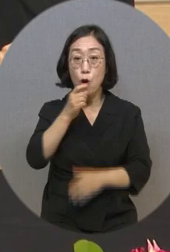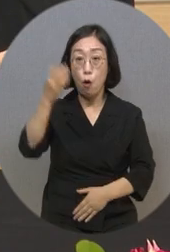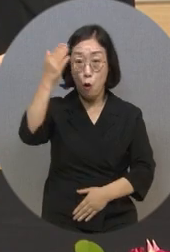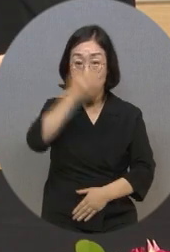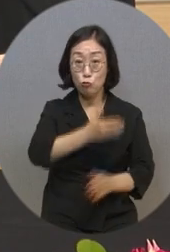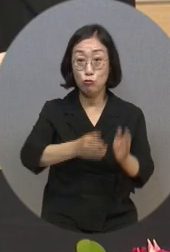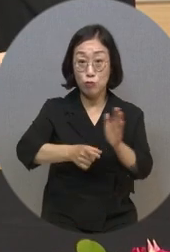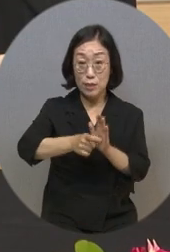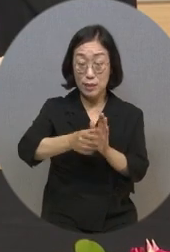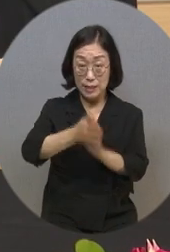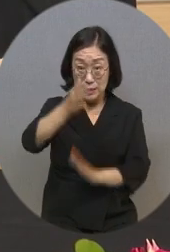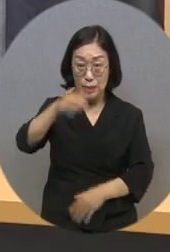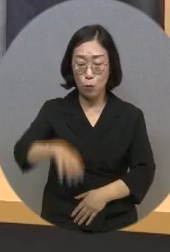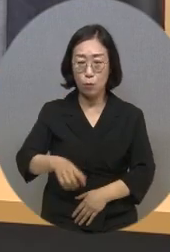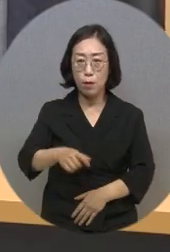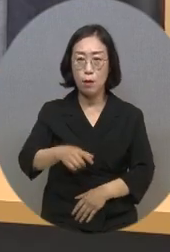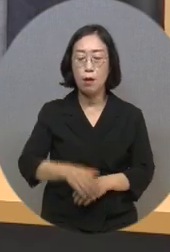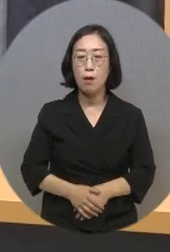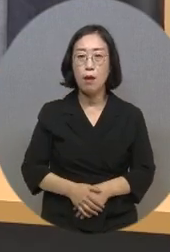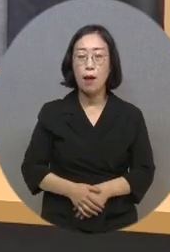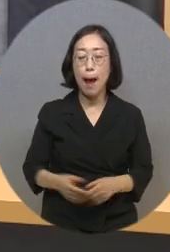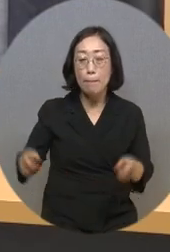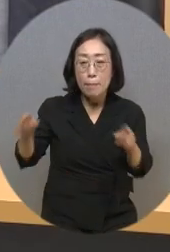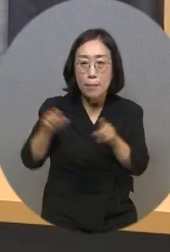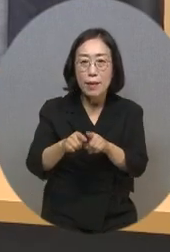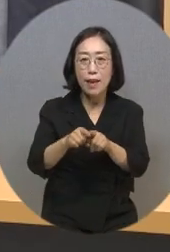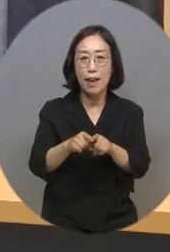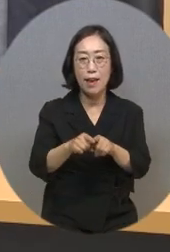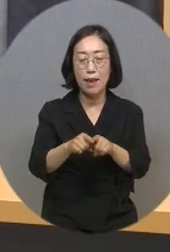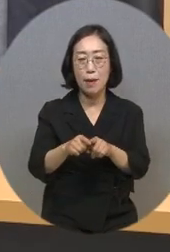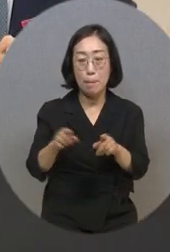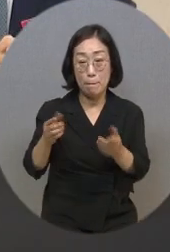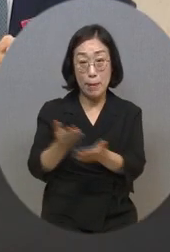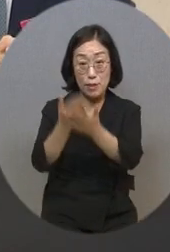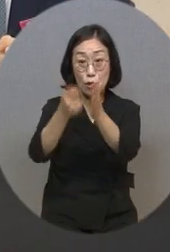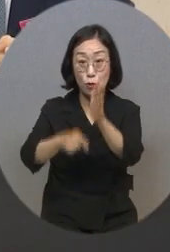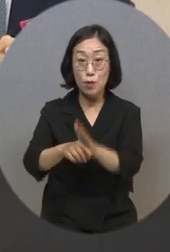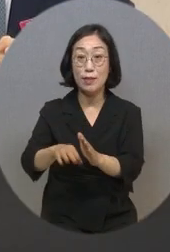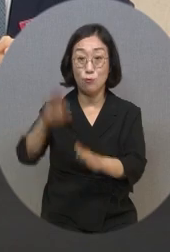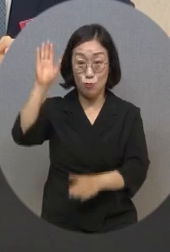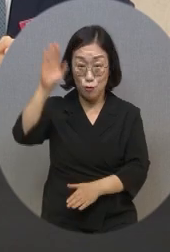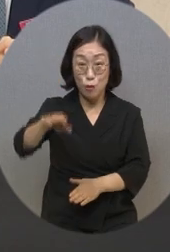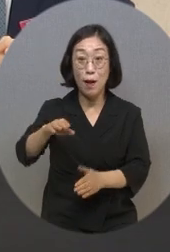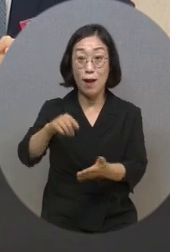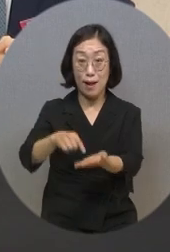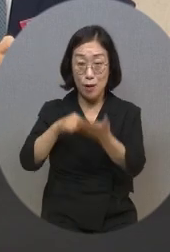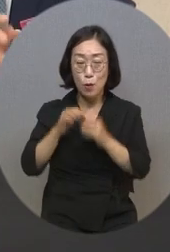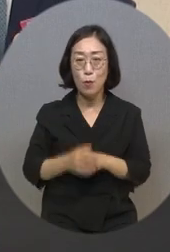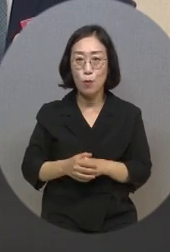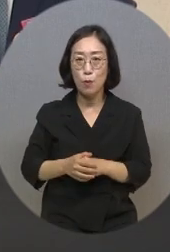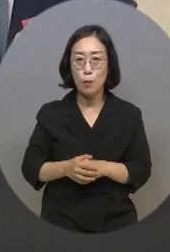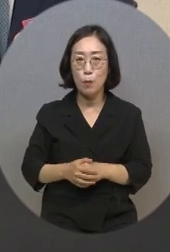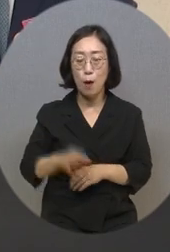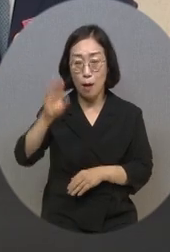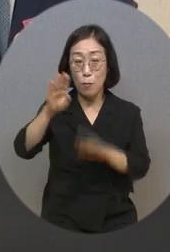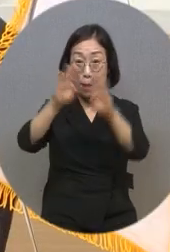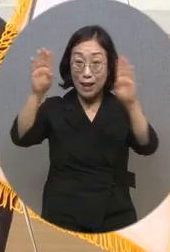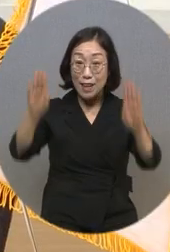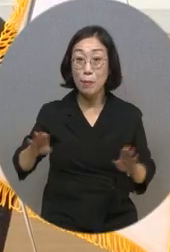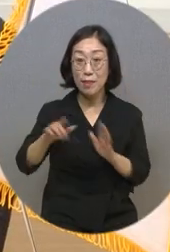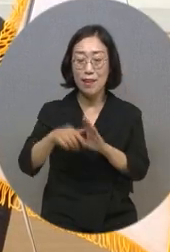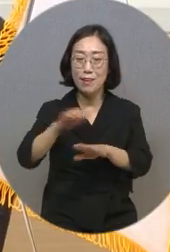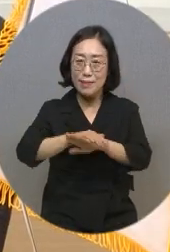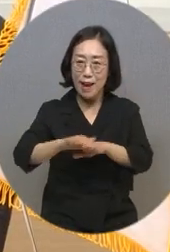만나 푸르고 아름다운 동행을 위한 출발을 알렸으며 2016 여수세계선박람회의